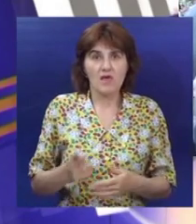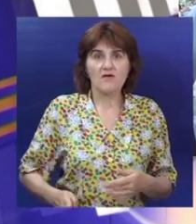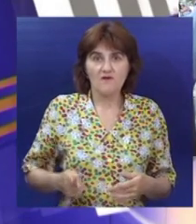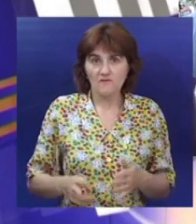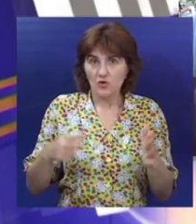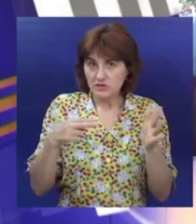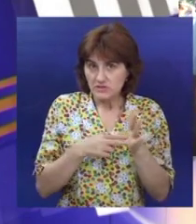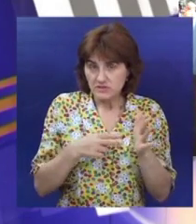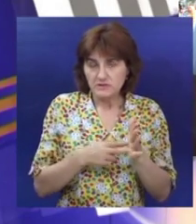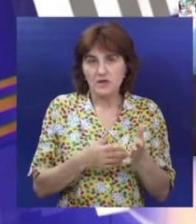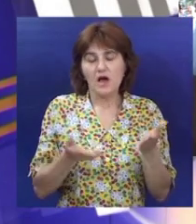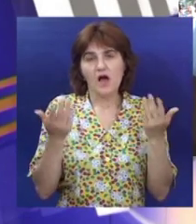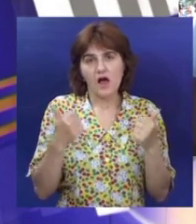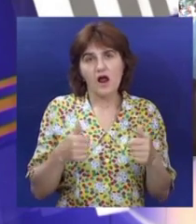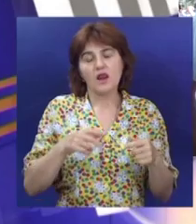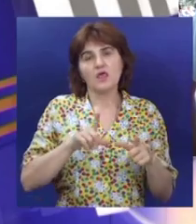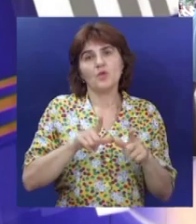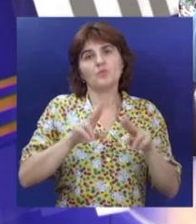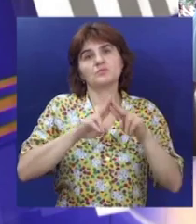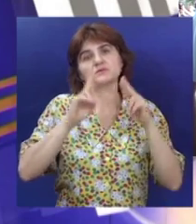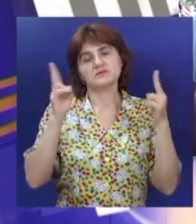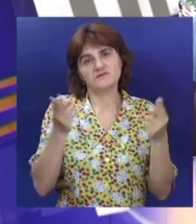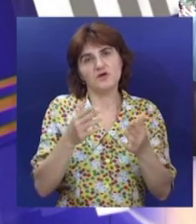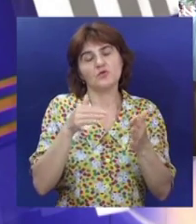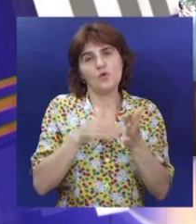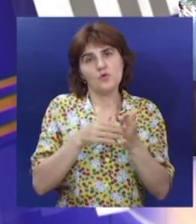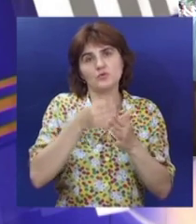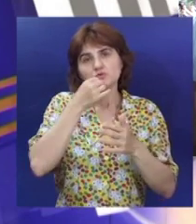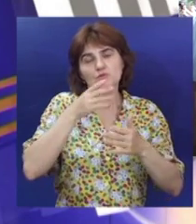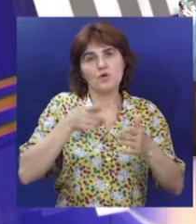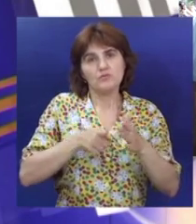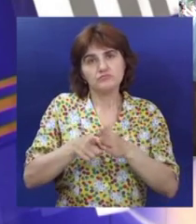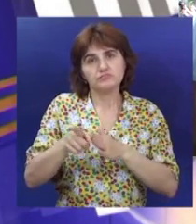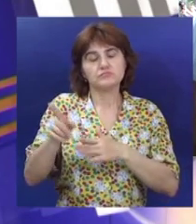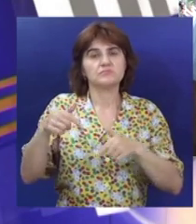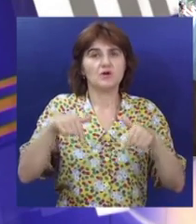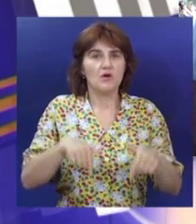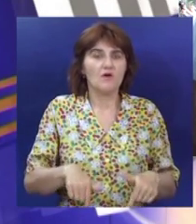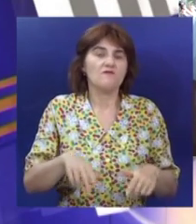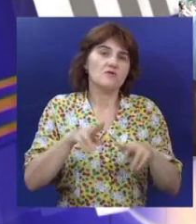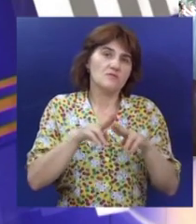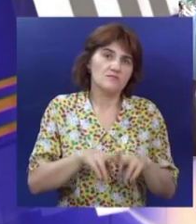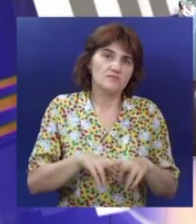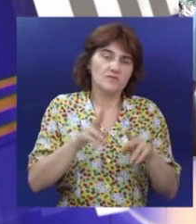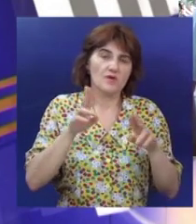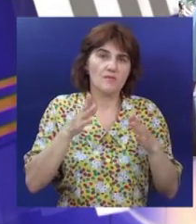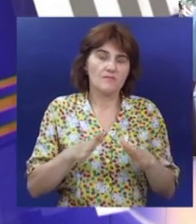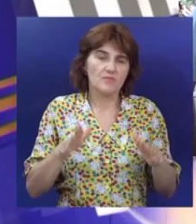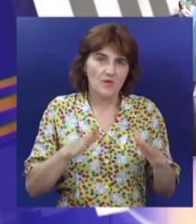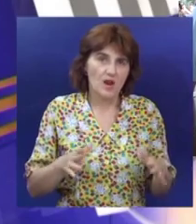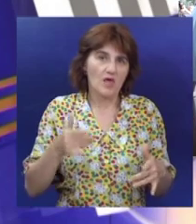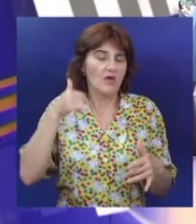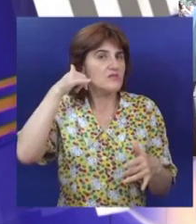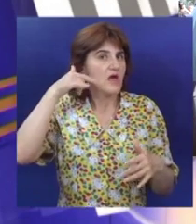prve električne tramvaje u Subotici. Tako je, tako je. Ali u svetu smo još uradili neke važne stvari, na primjer prvi smo prešli Atlantski okean